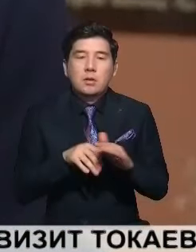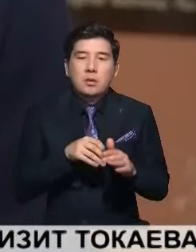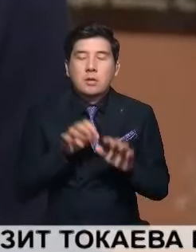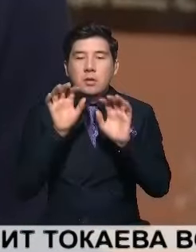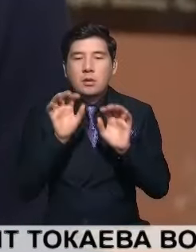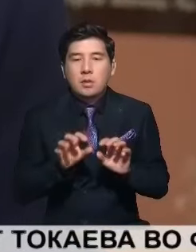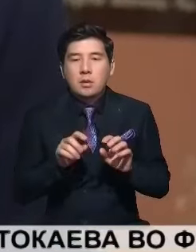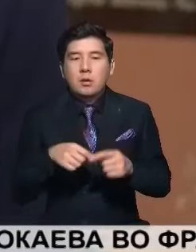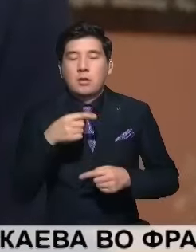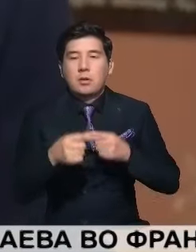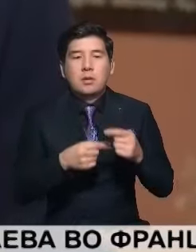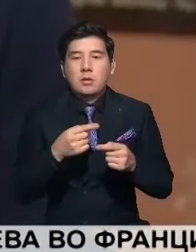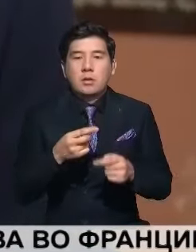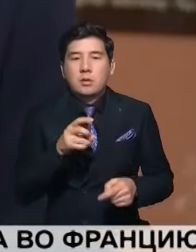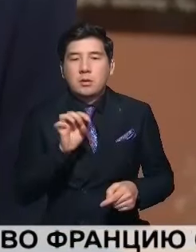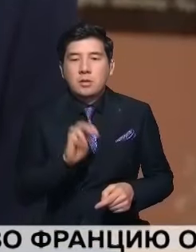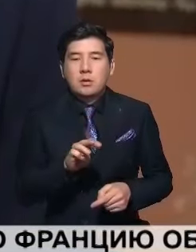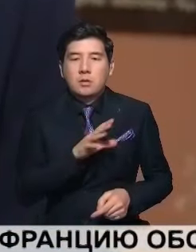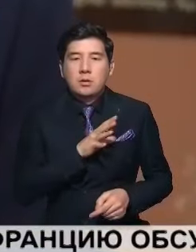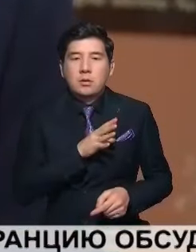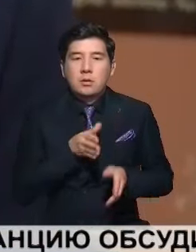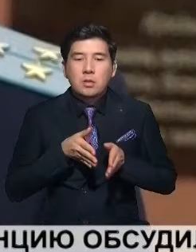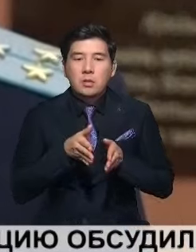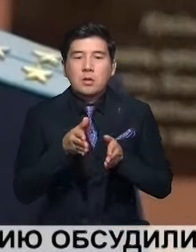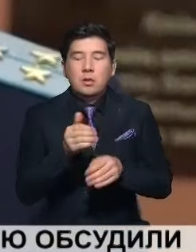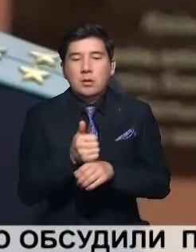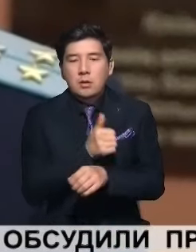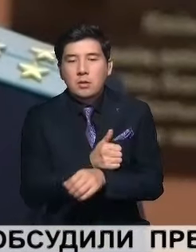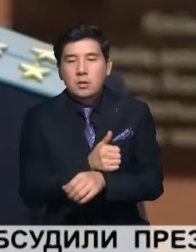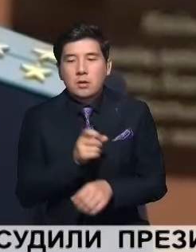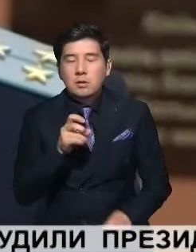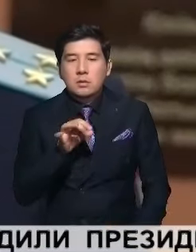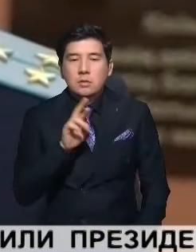оборот преступного дохода путем совершения конверсии. Санкция данных